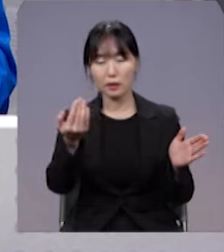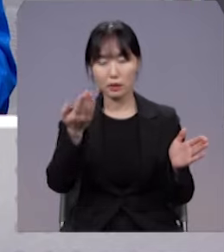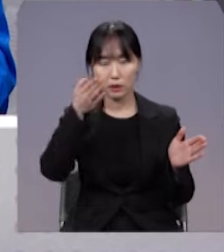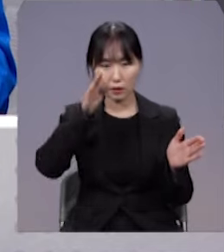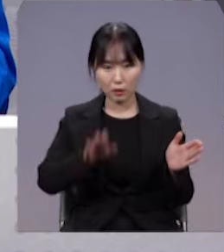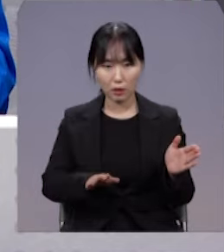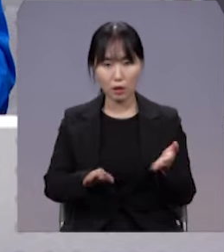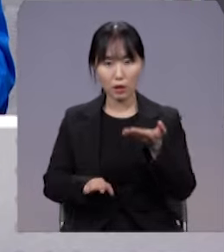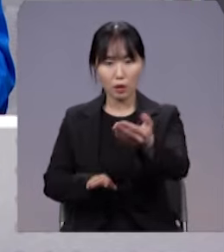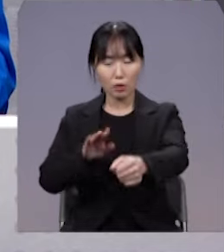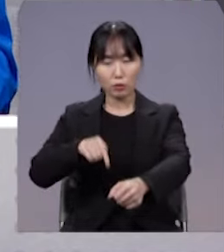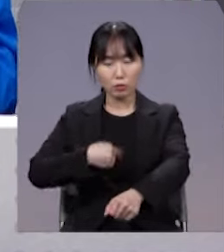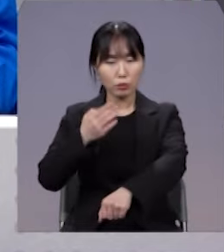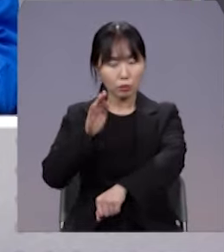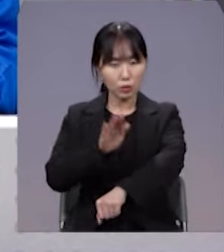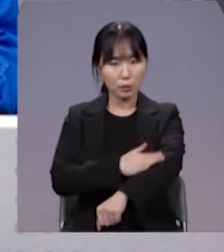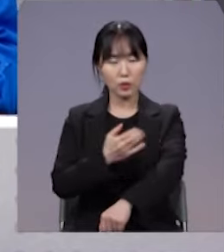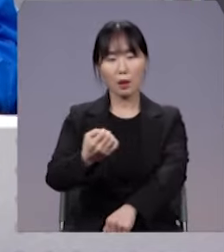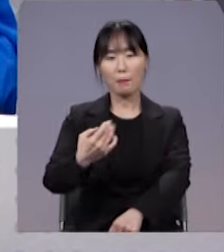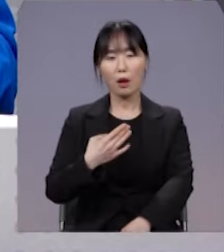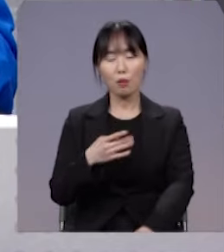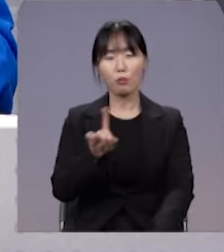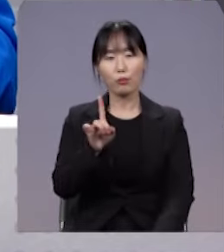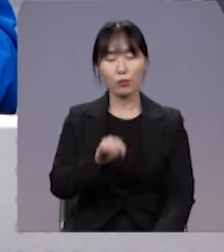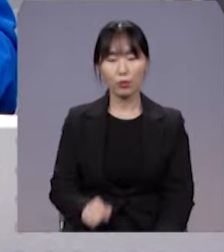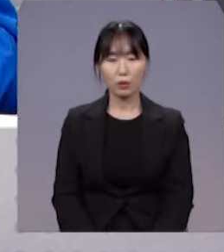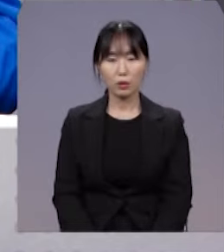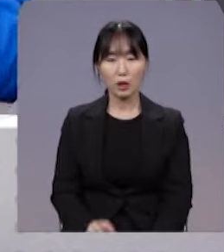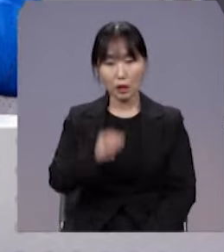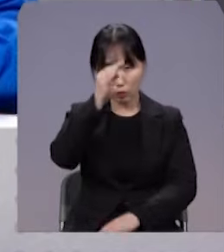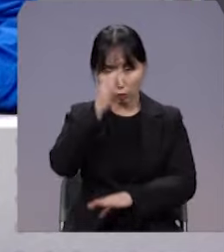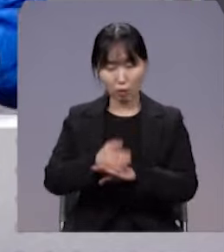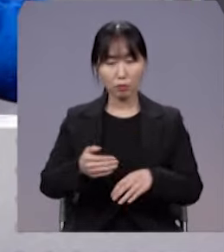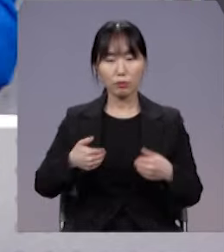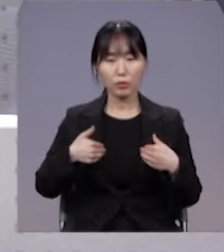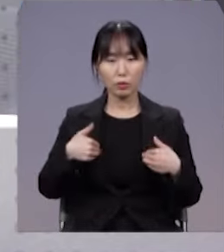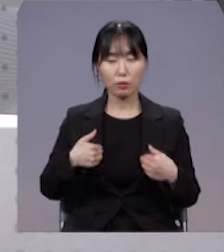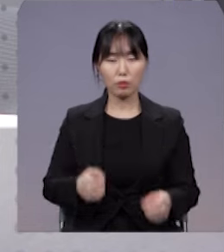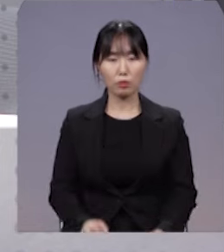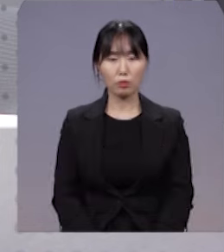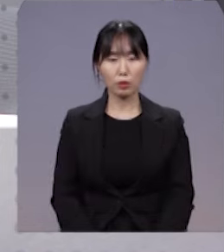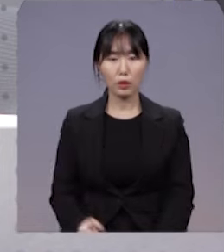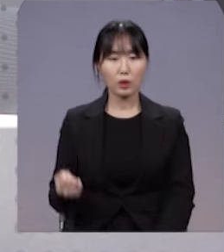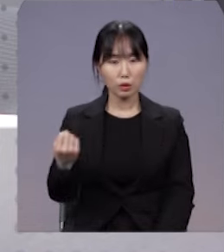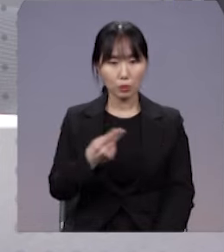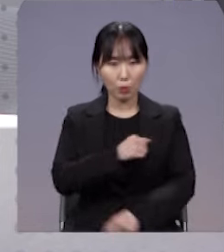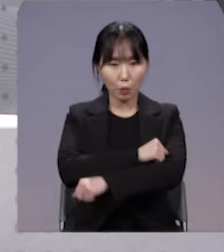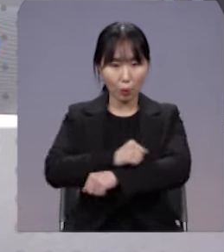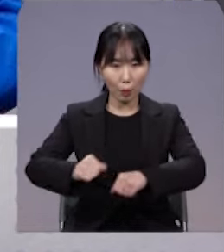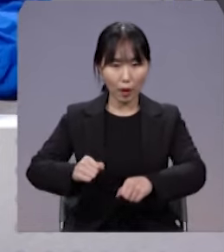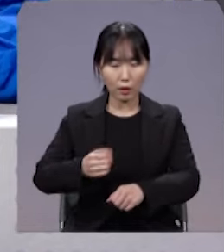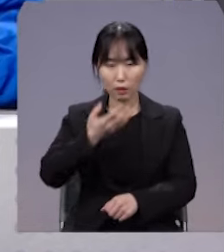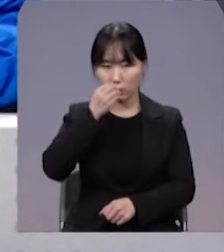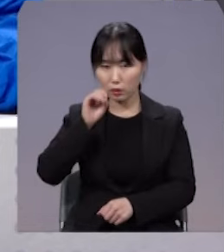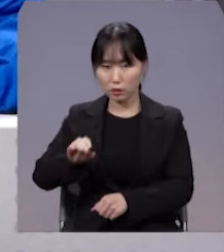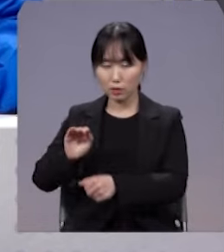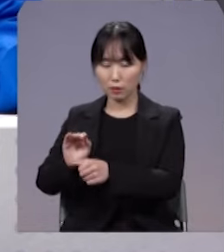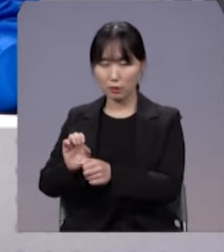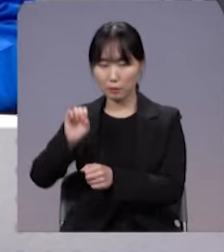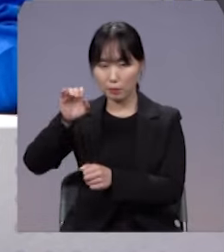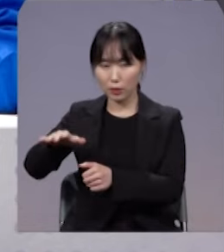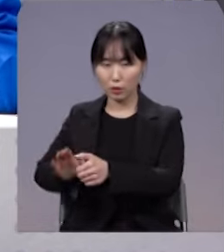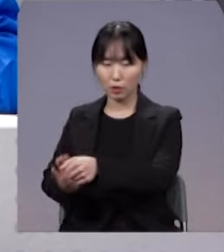겁니다 이거에 대해서 좀 사과를 해 주셔야 된다고 이렇게 생각합니다 그리고 광역 소각장 관련해서 말이죠